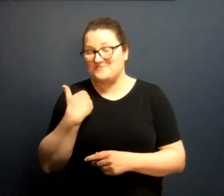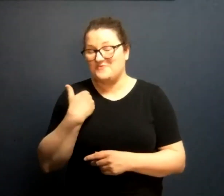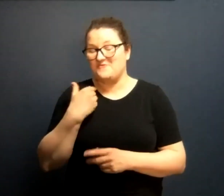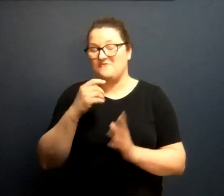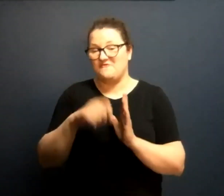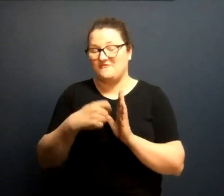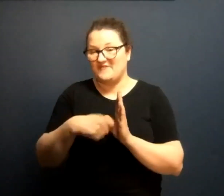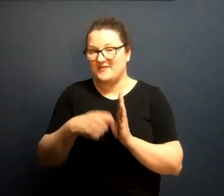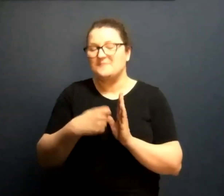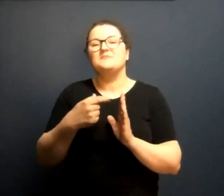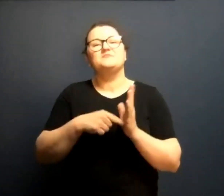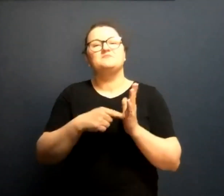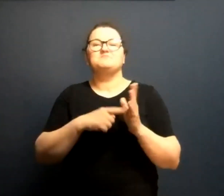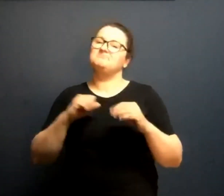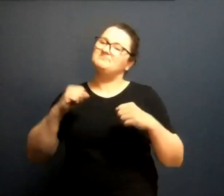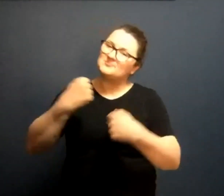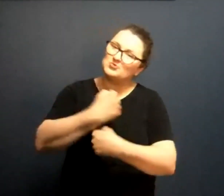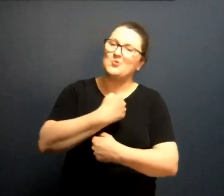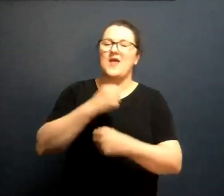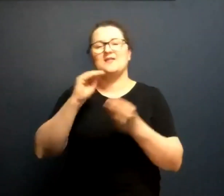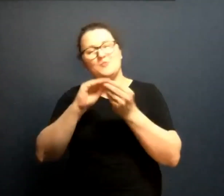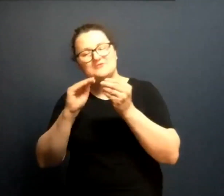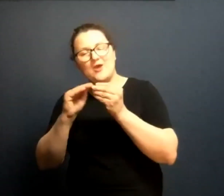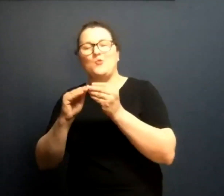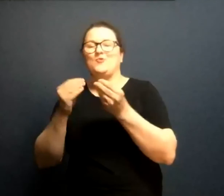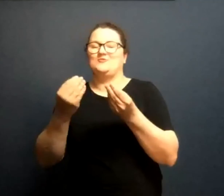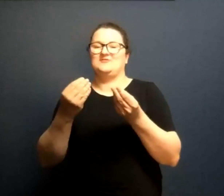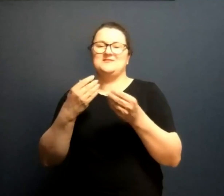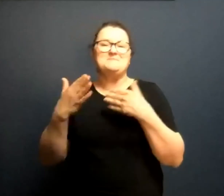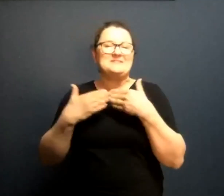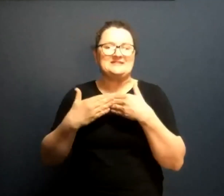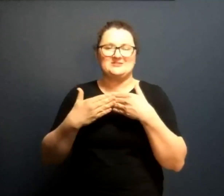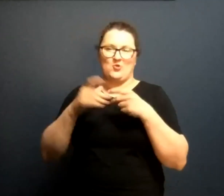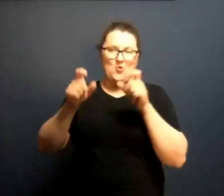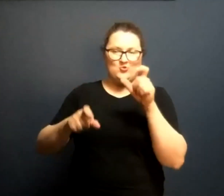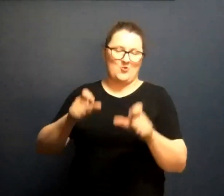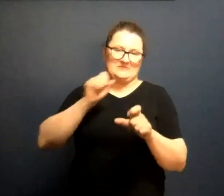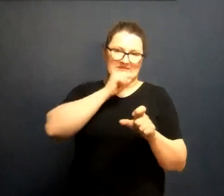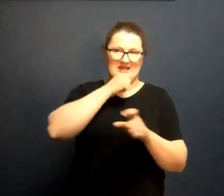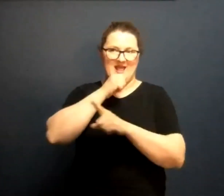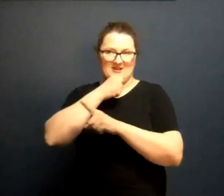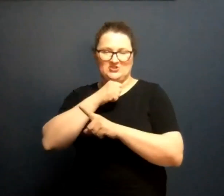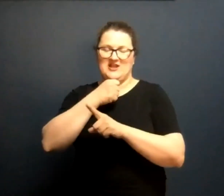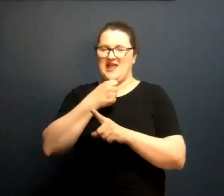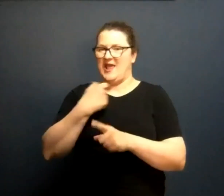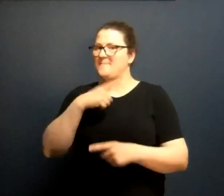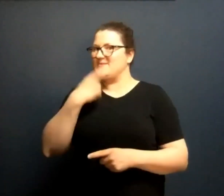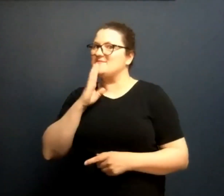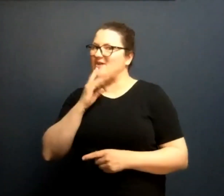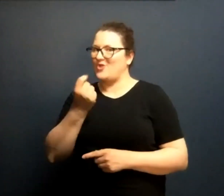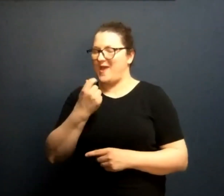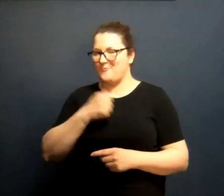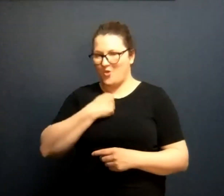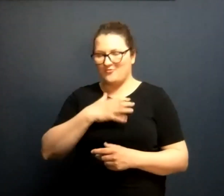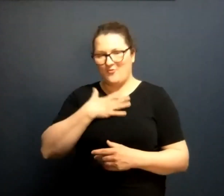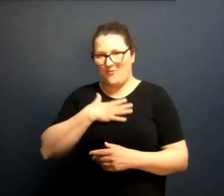przytulania, pocałunków, takiej bliskości w starszym wieku. My się chyba tego boimy. chyba też, znaczy naszym